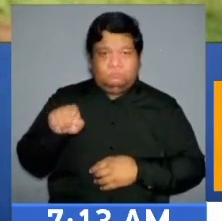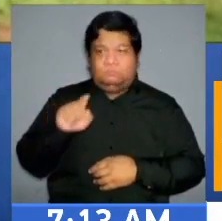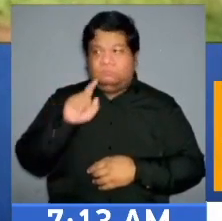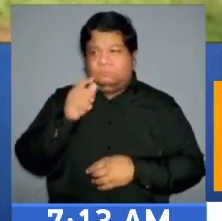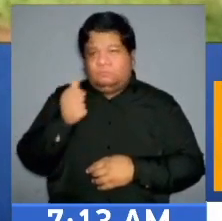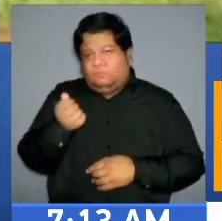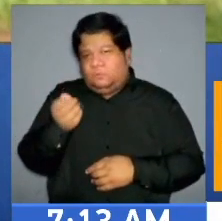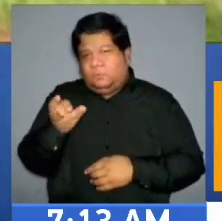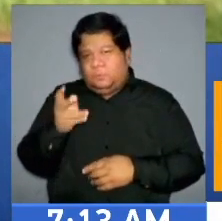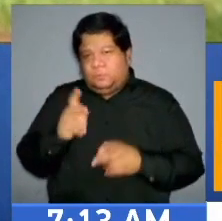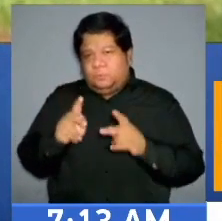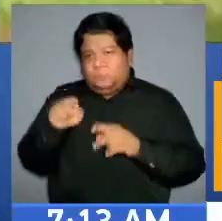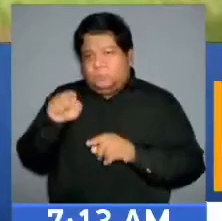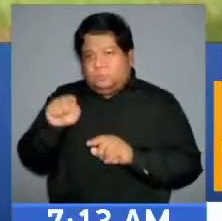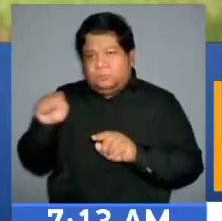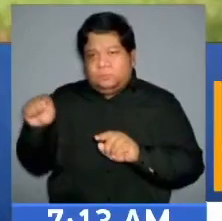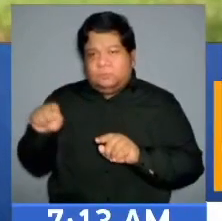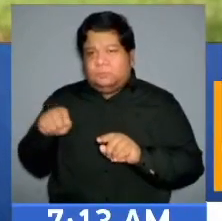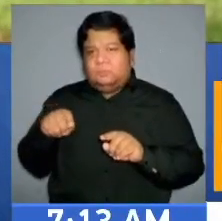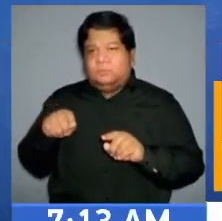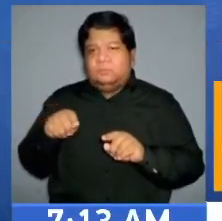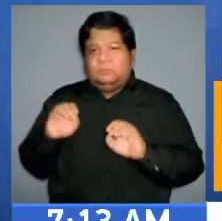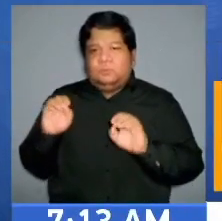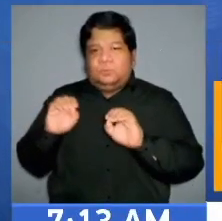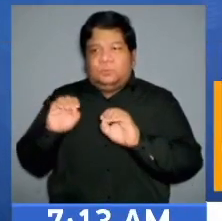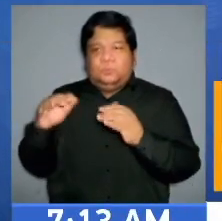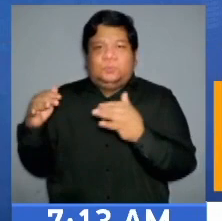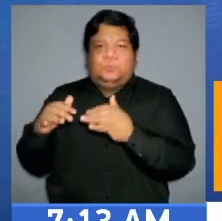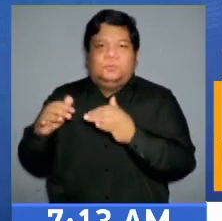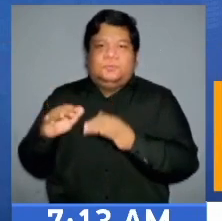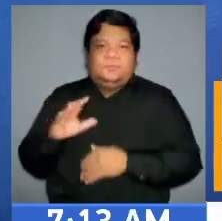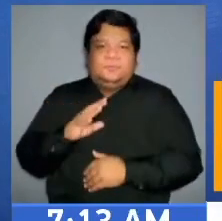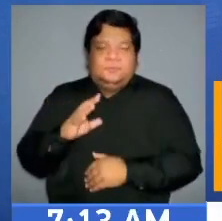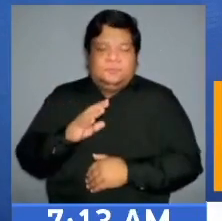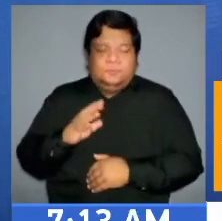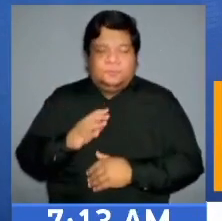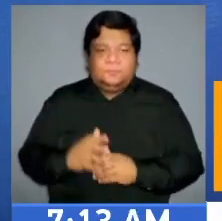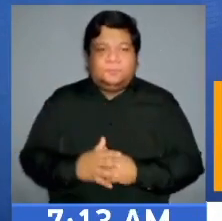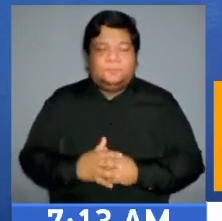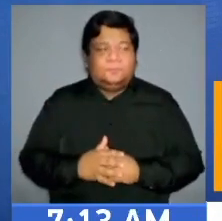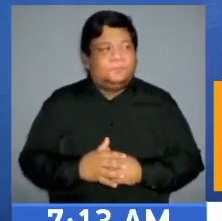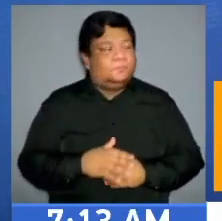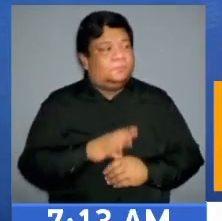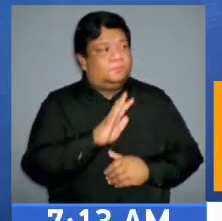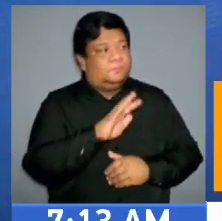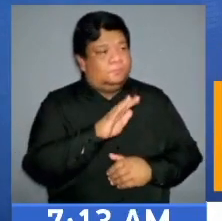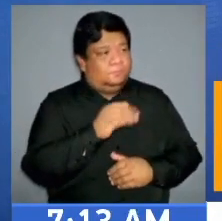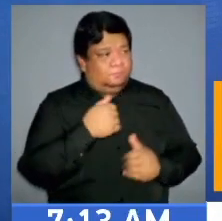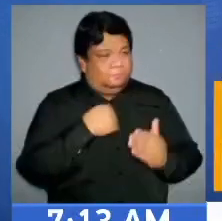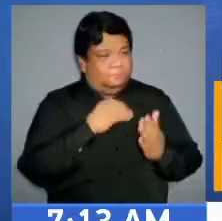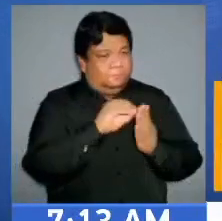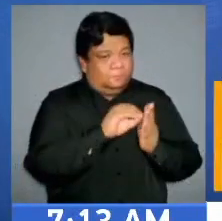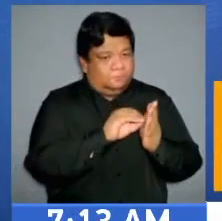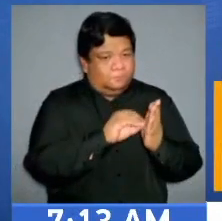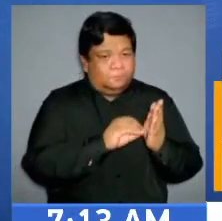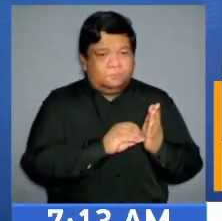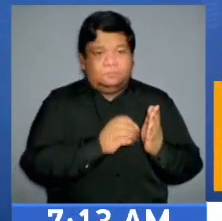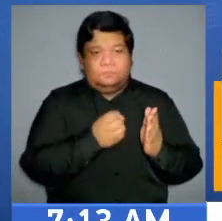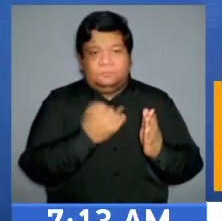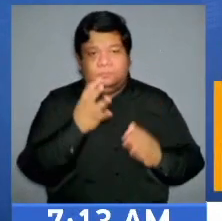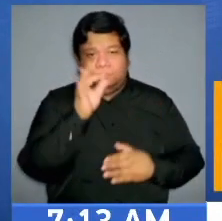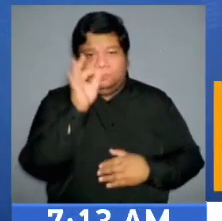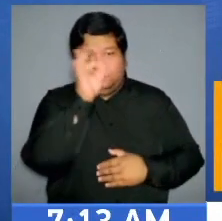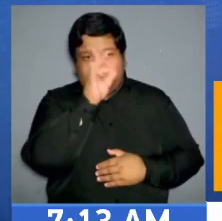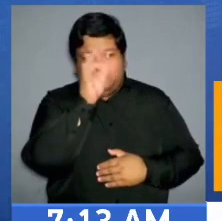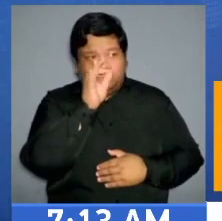napapanganib, no? Wala doon yung gera. So ngayon po, meron po ba tayong record, Yusek, kung ilang yung Pinoy na naiipit dyan po sa gulo sa